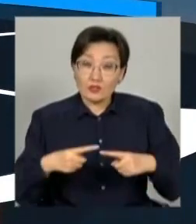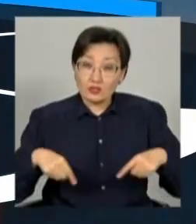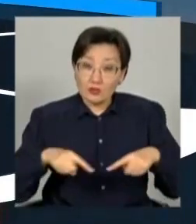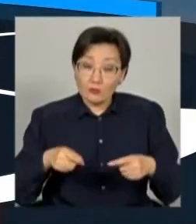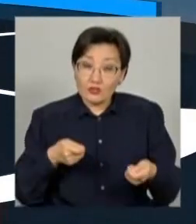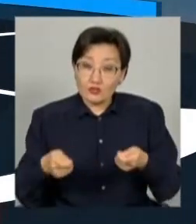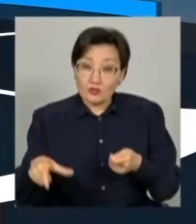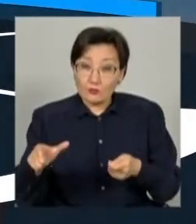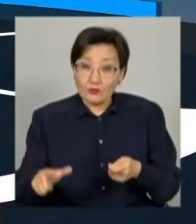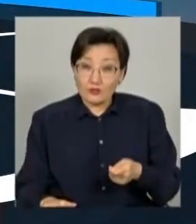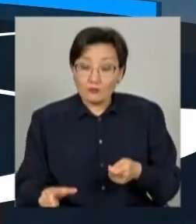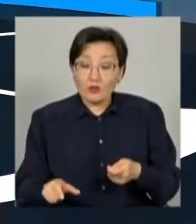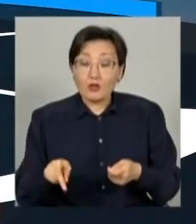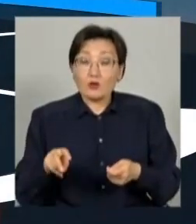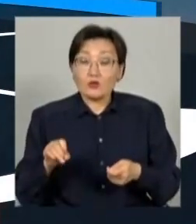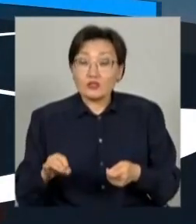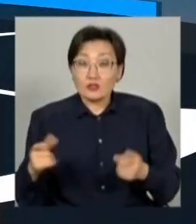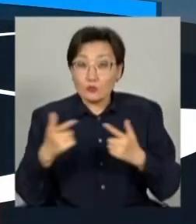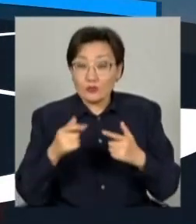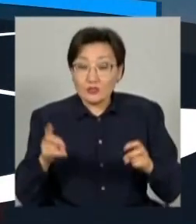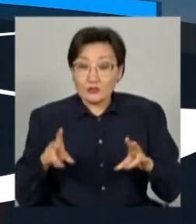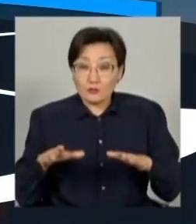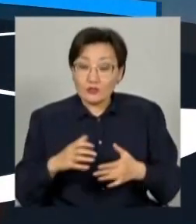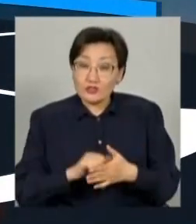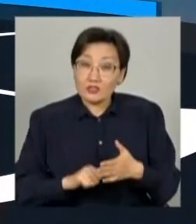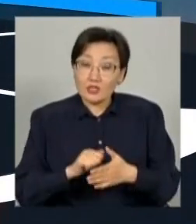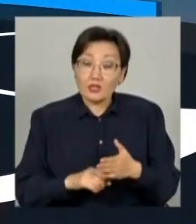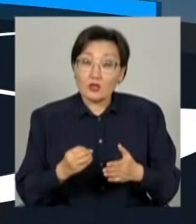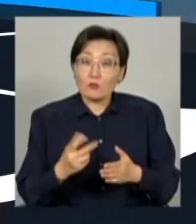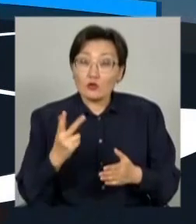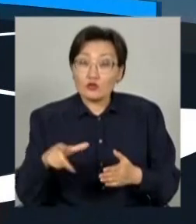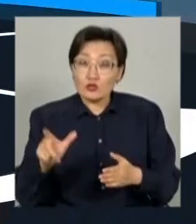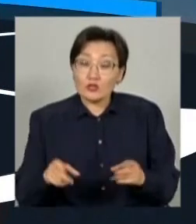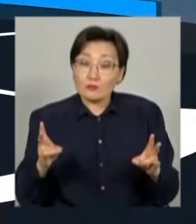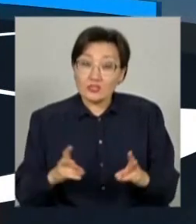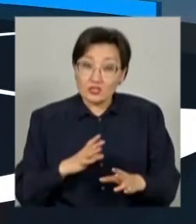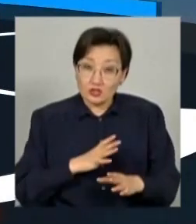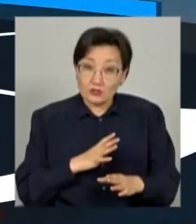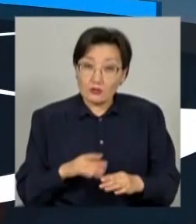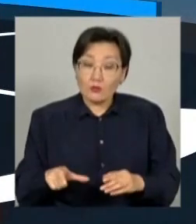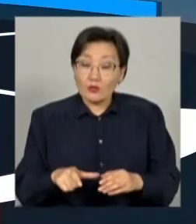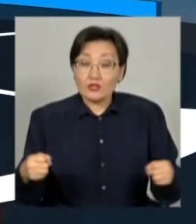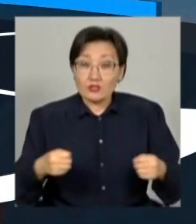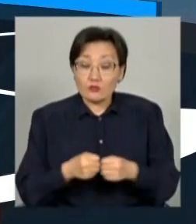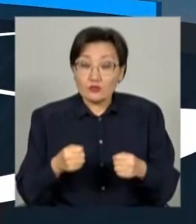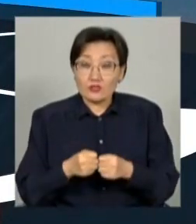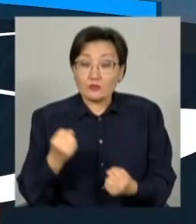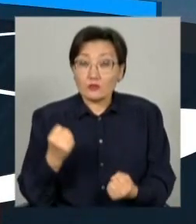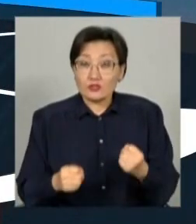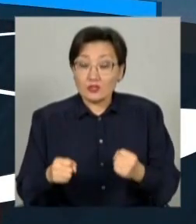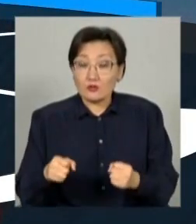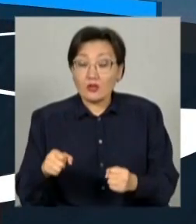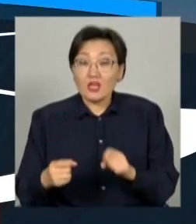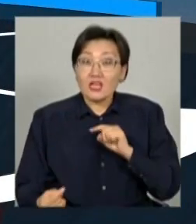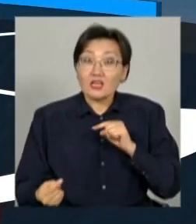корпорациясының басшысы Юсуф Абдуалидің айтуынша қайғылы оқиға салдарынан тағы 3 адам зардап шеккен. Жол апатына маршрут жүргізушісінің